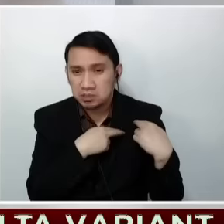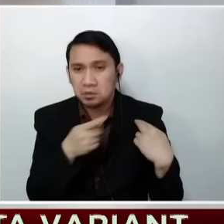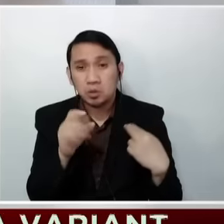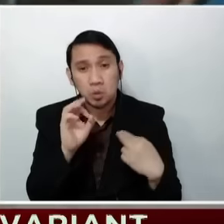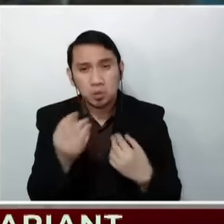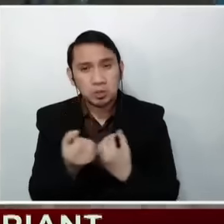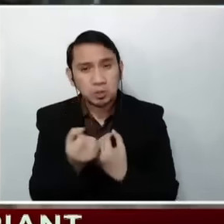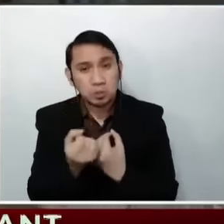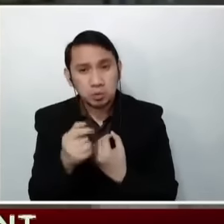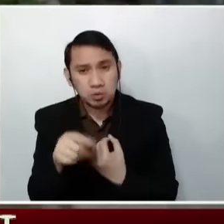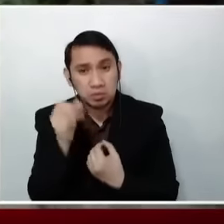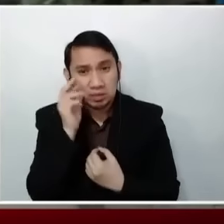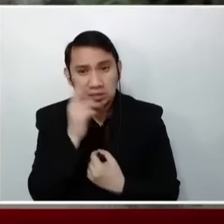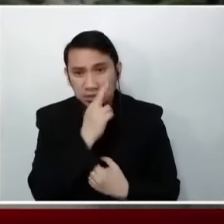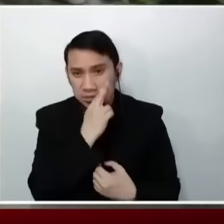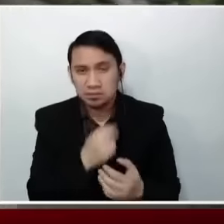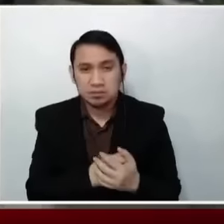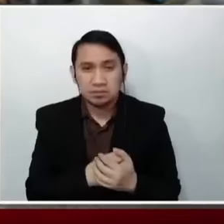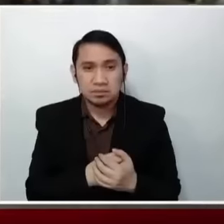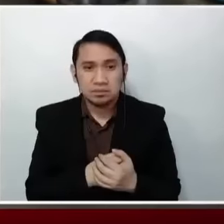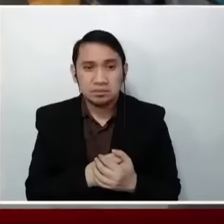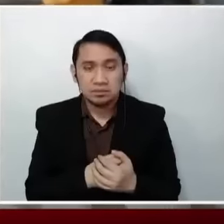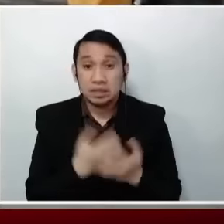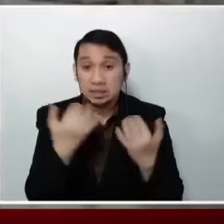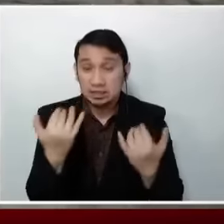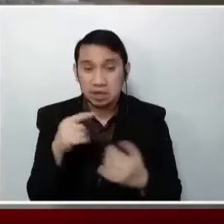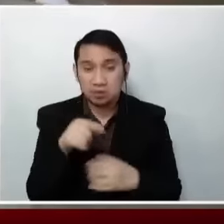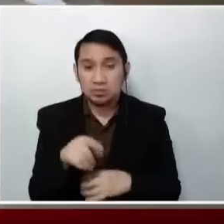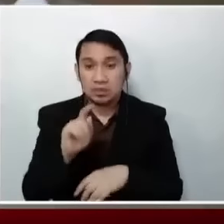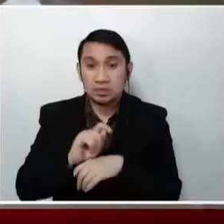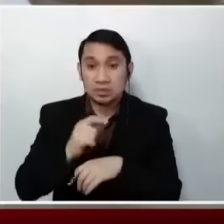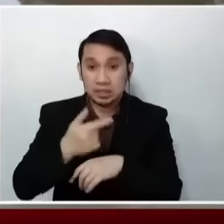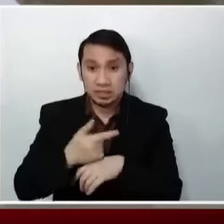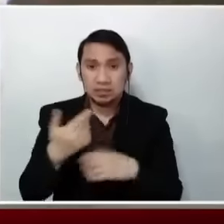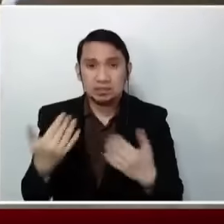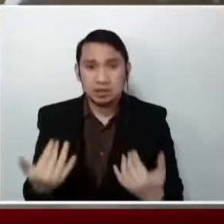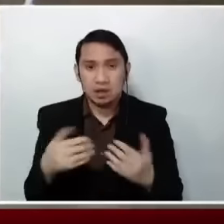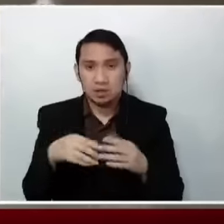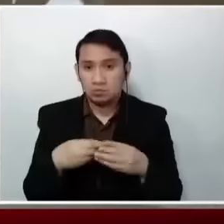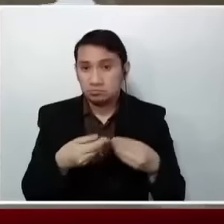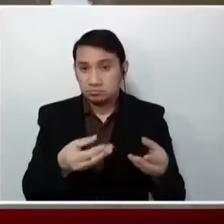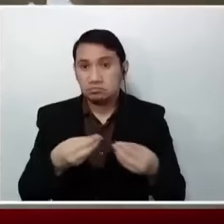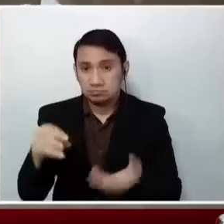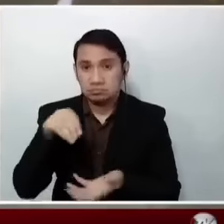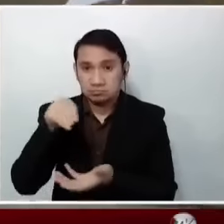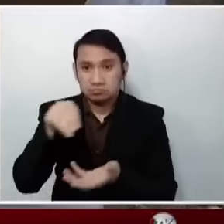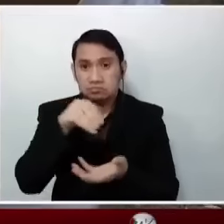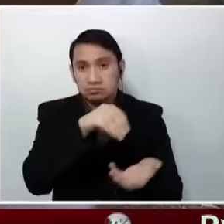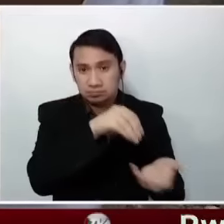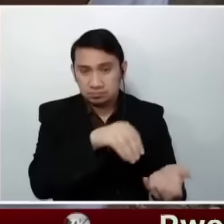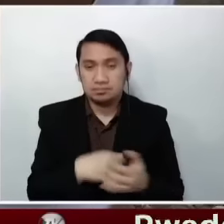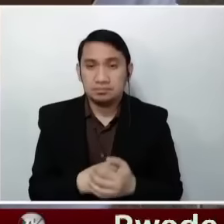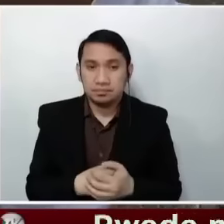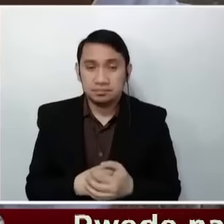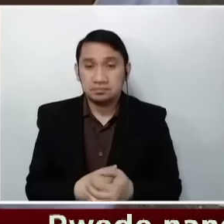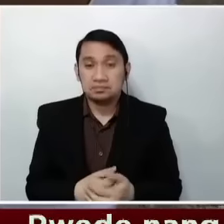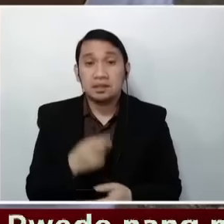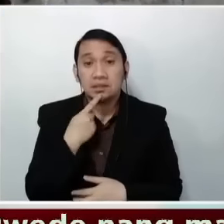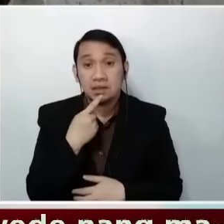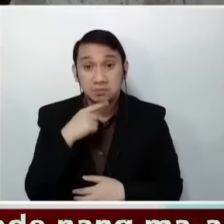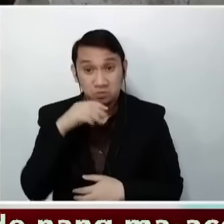sumusuporta. Bawal po lumabas. Sa lungsod ng Taguig, nagsimula na mamahagi ng relief packs ang lokal na pamahalaan. Aminado si